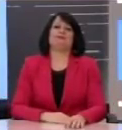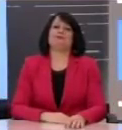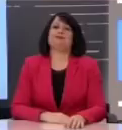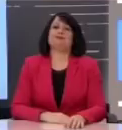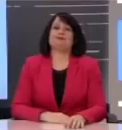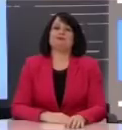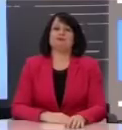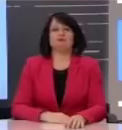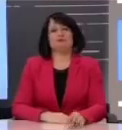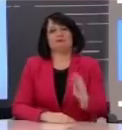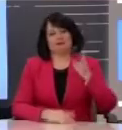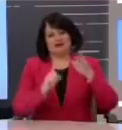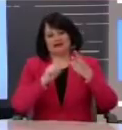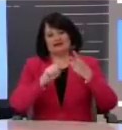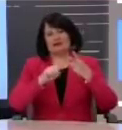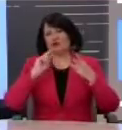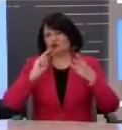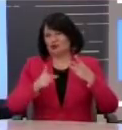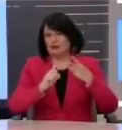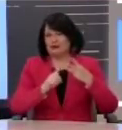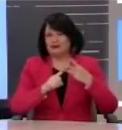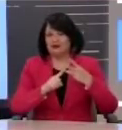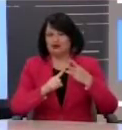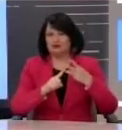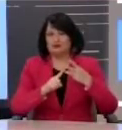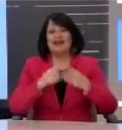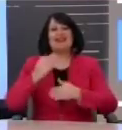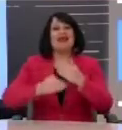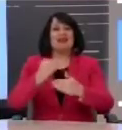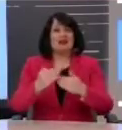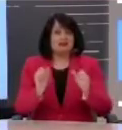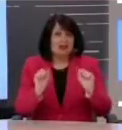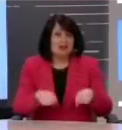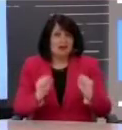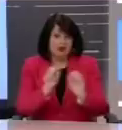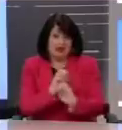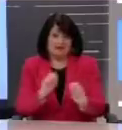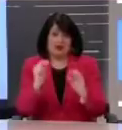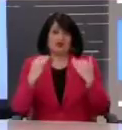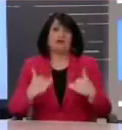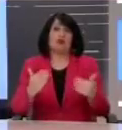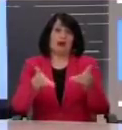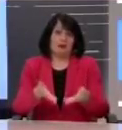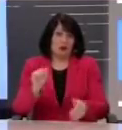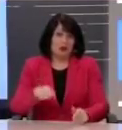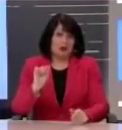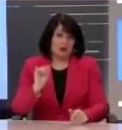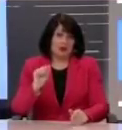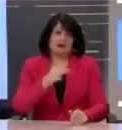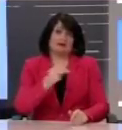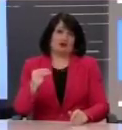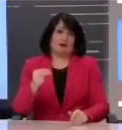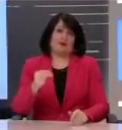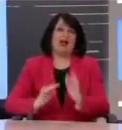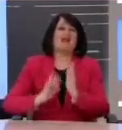Και τώρα να απαντήσω το τρίτο ζήτημα. Κατά πόσο τηρήθηκαν οι προβλεπόμενες διαδικασίες ενημέρωσης της Βουλής για το ζήτημα της